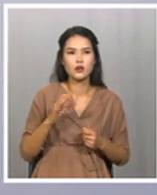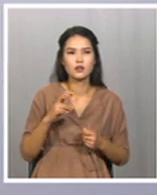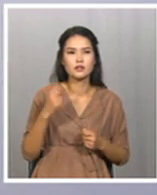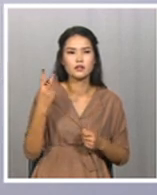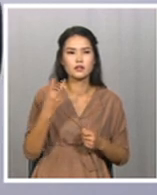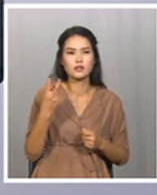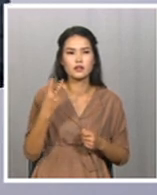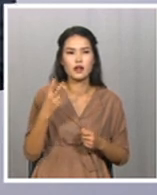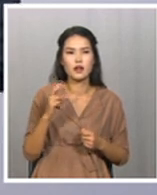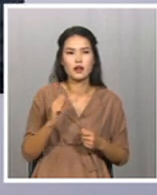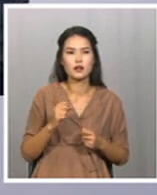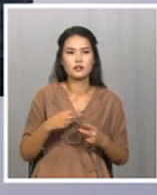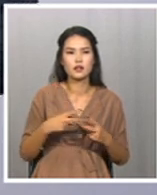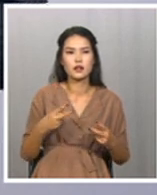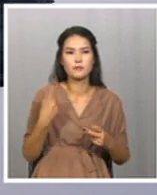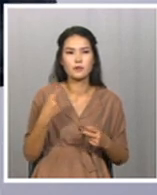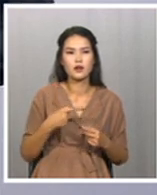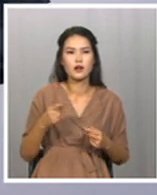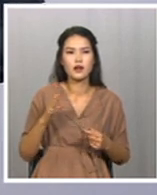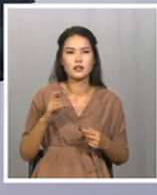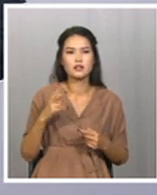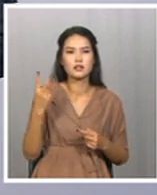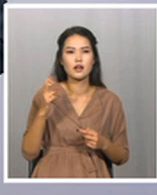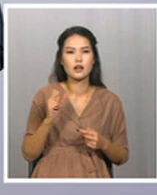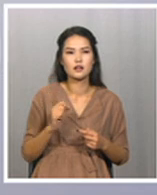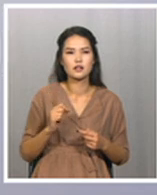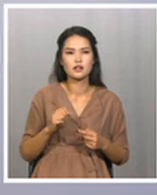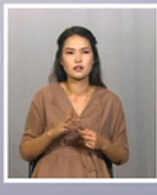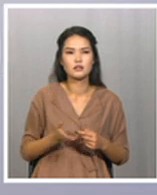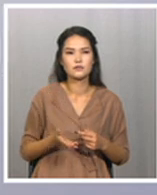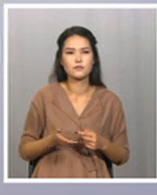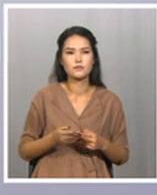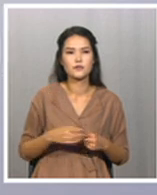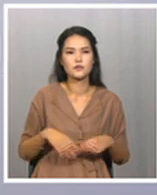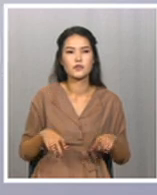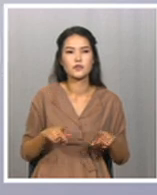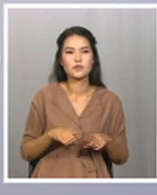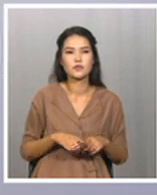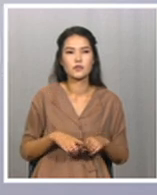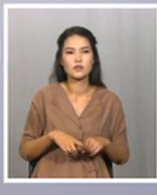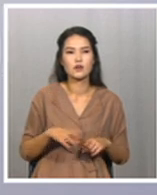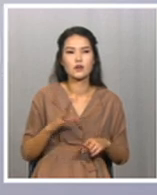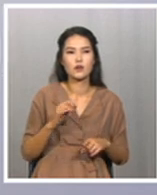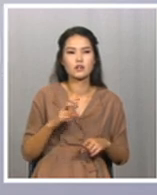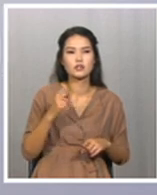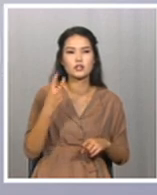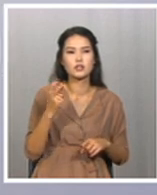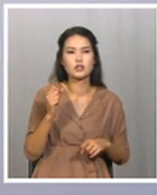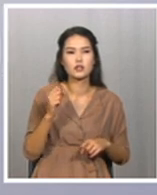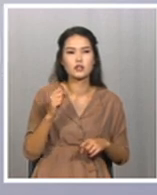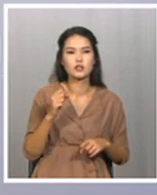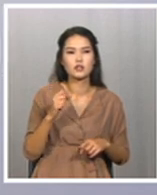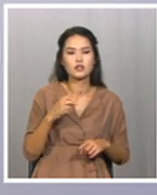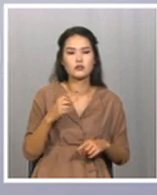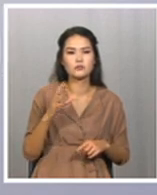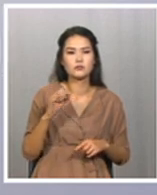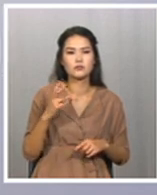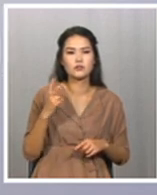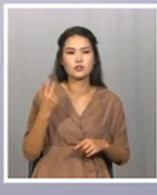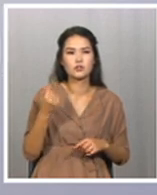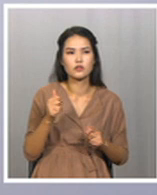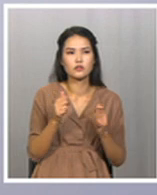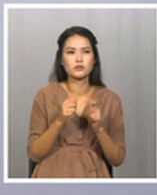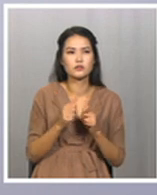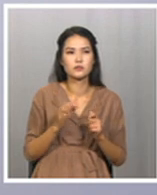квадрат альфа тең 1 азайту синус квадрат альфа екенін білеміз. Олай болса, косинус квадрат x тең 1 азайту синус квадрат x